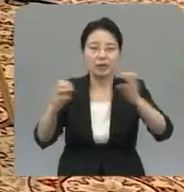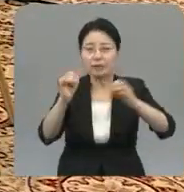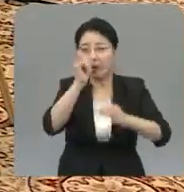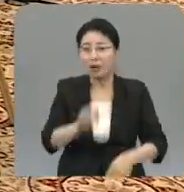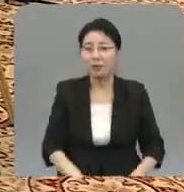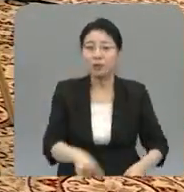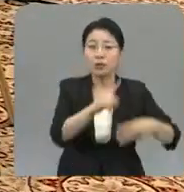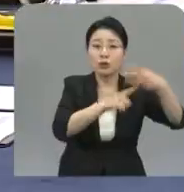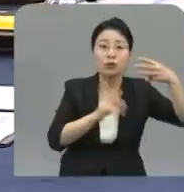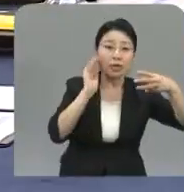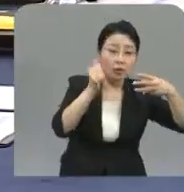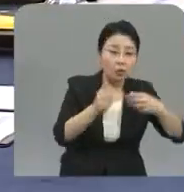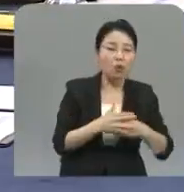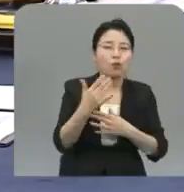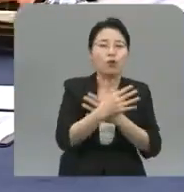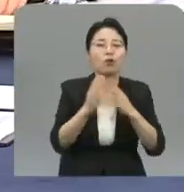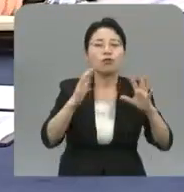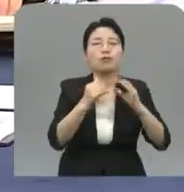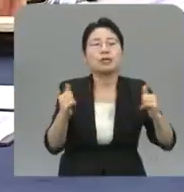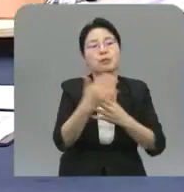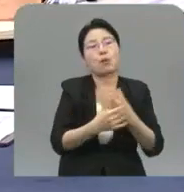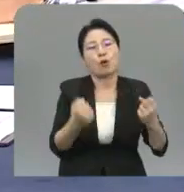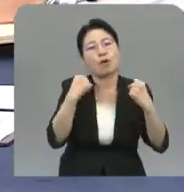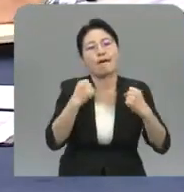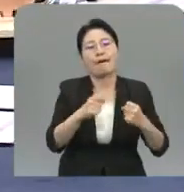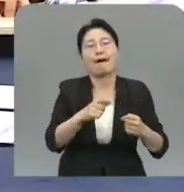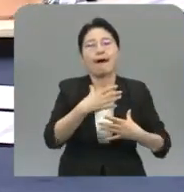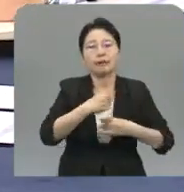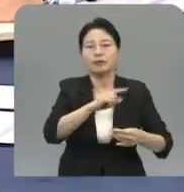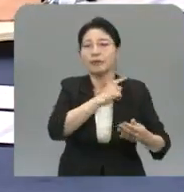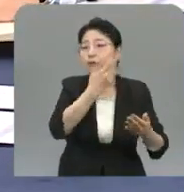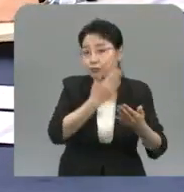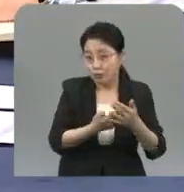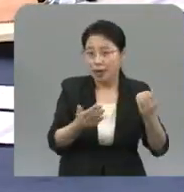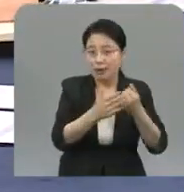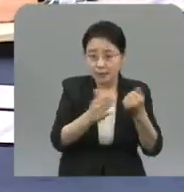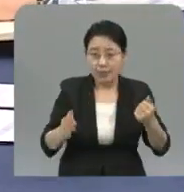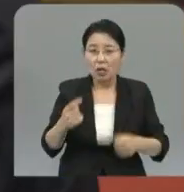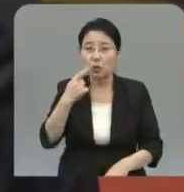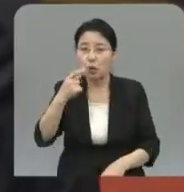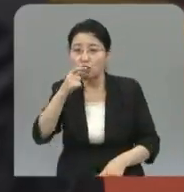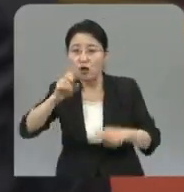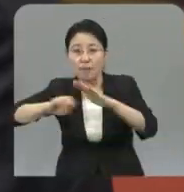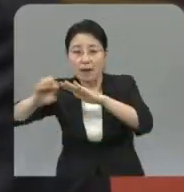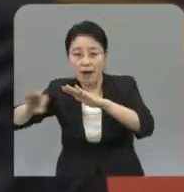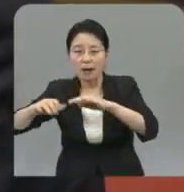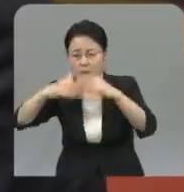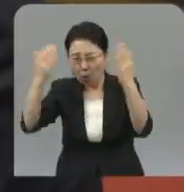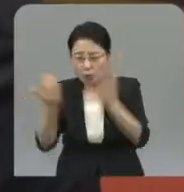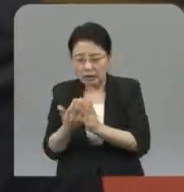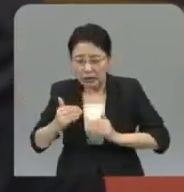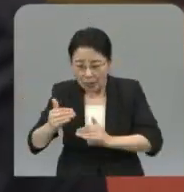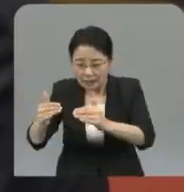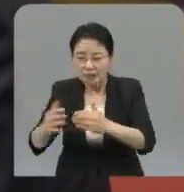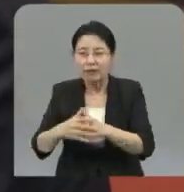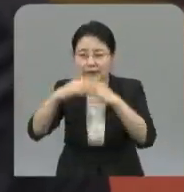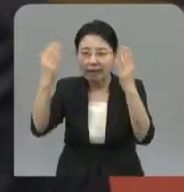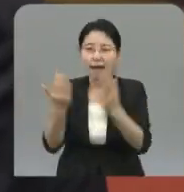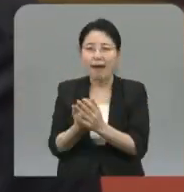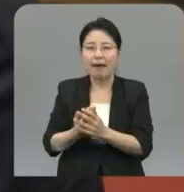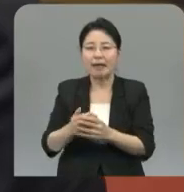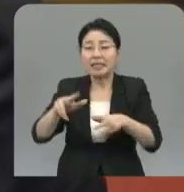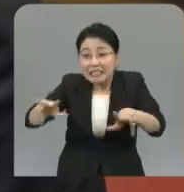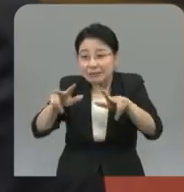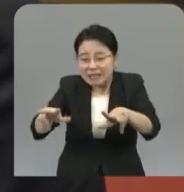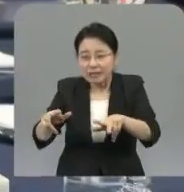du déversement la rencontre bilatérale a été organisée à Vilnius en Lituanie où s'est déroulé le sommet de l'Organisation du